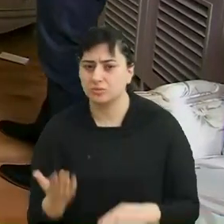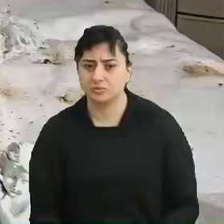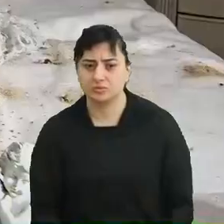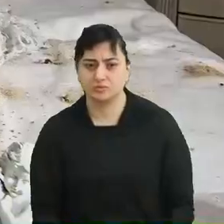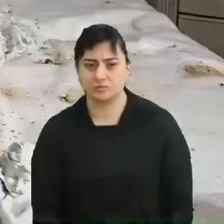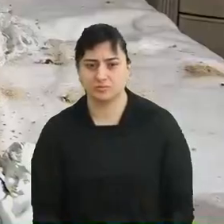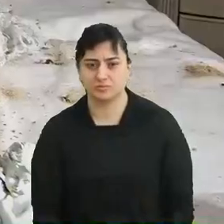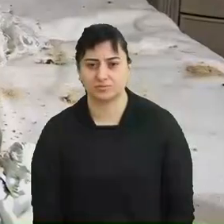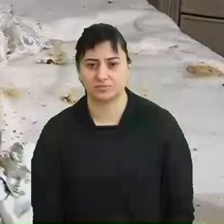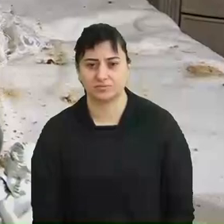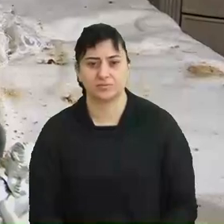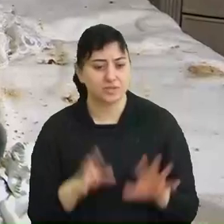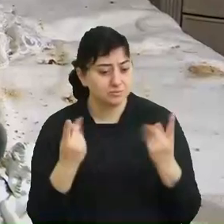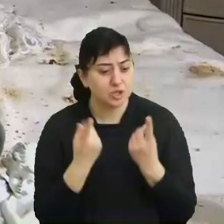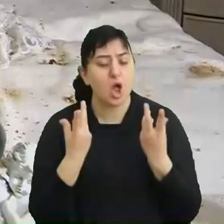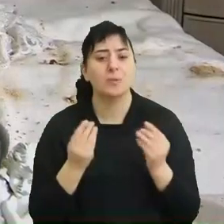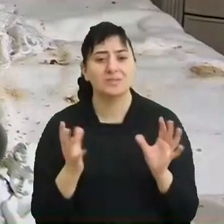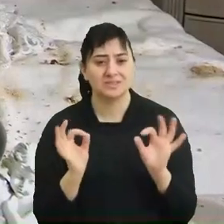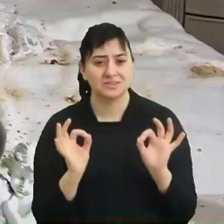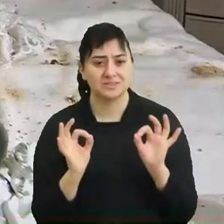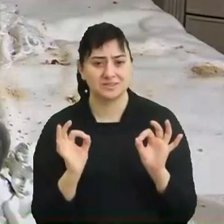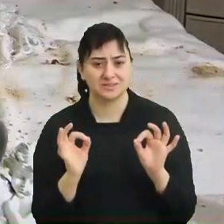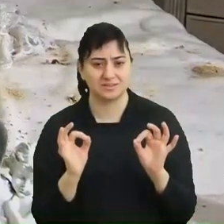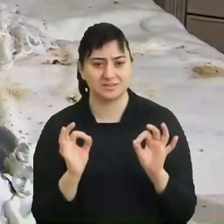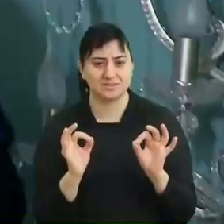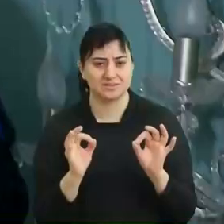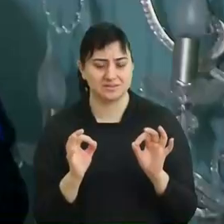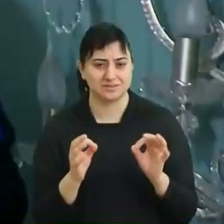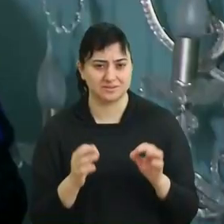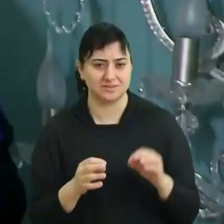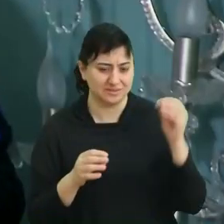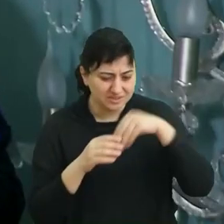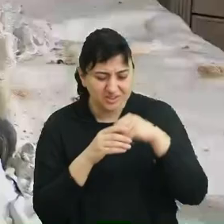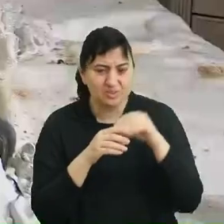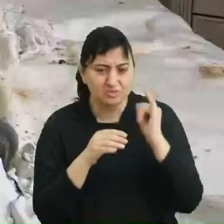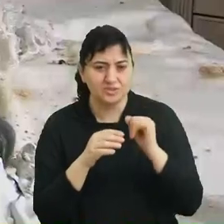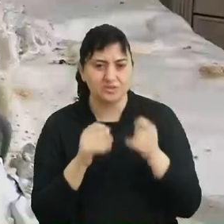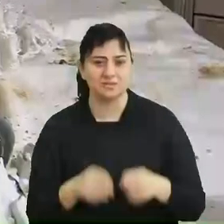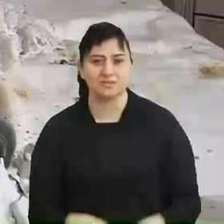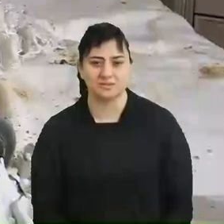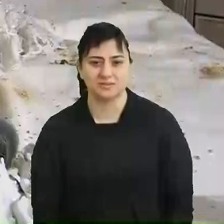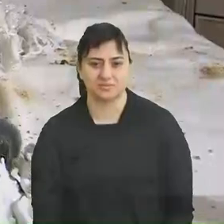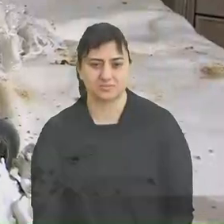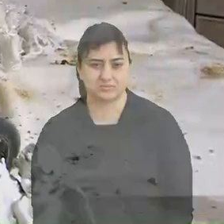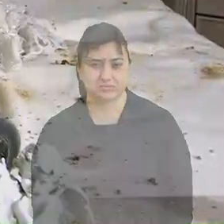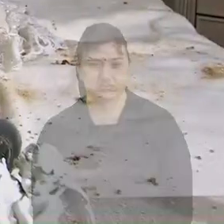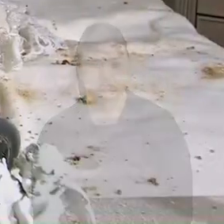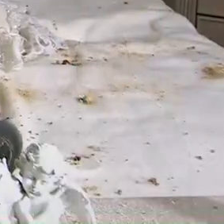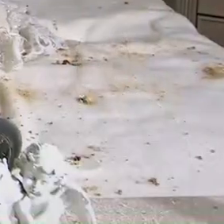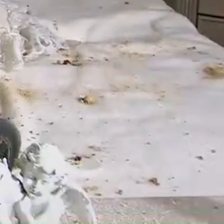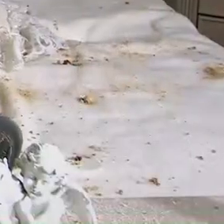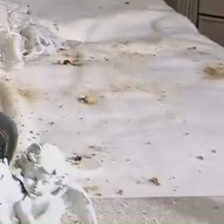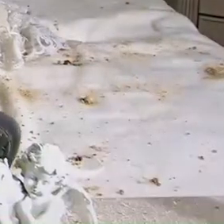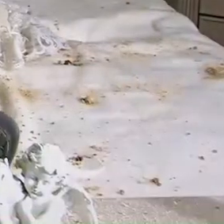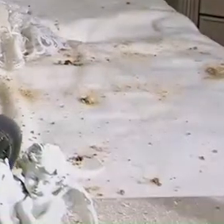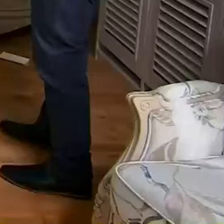ya? Ama bak hiçbir şey olmadı Serpil anneciğim. Biraz talaşma içinde, telaşa yapmayın. İbriğin içine üfleyince gözüne